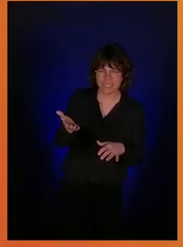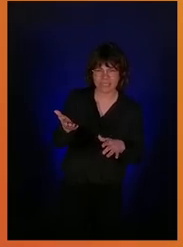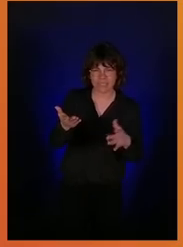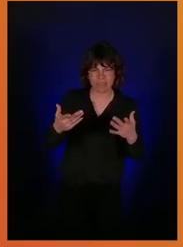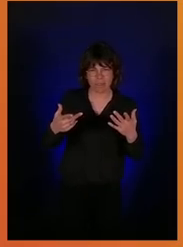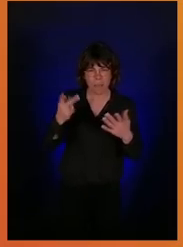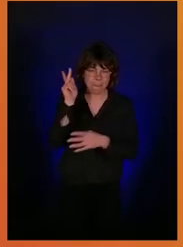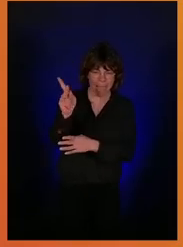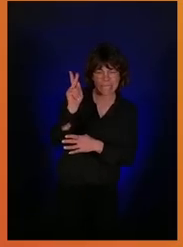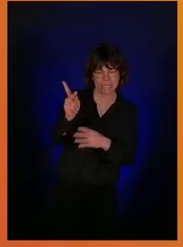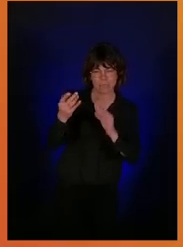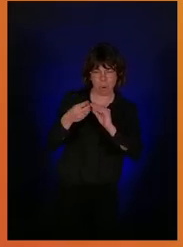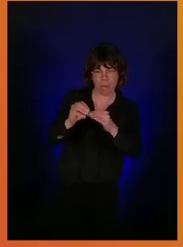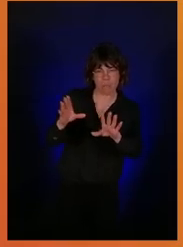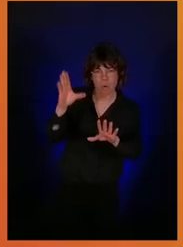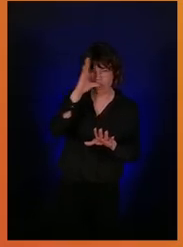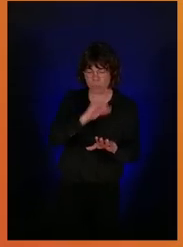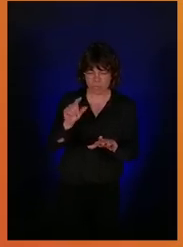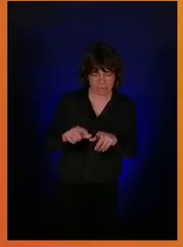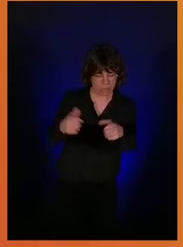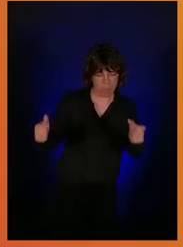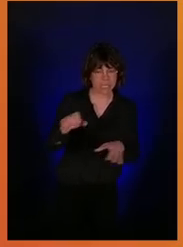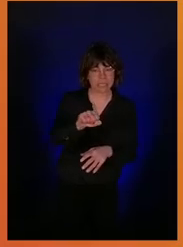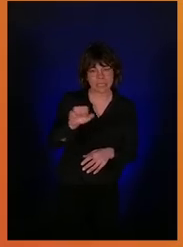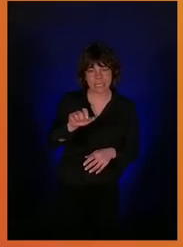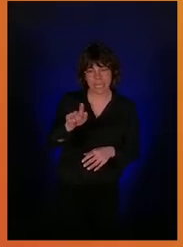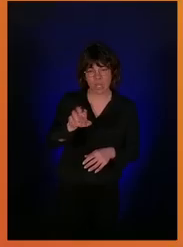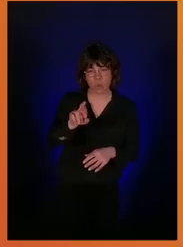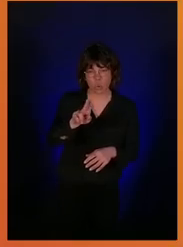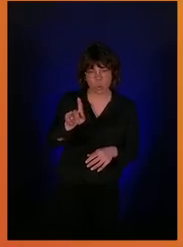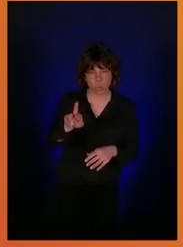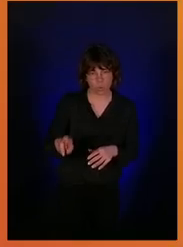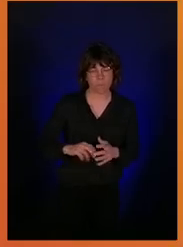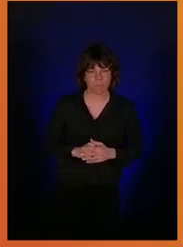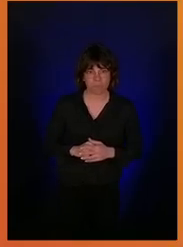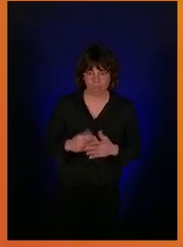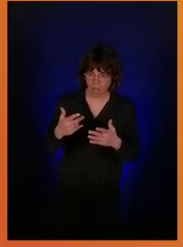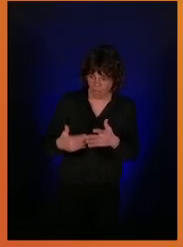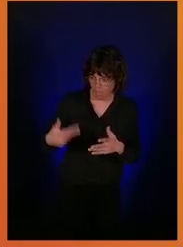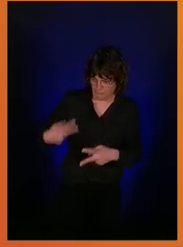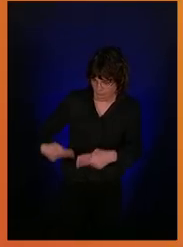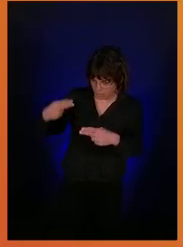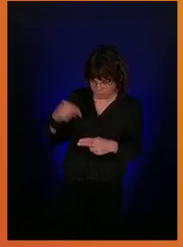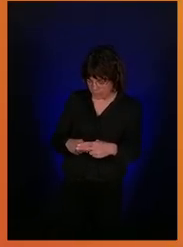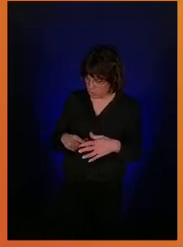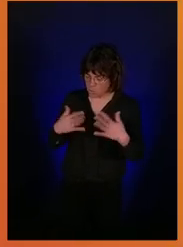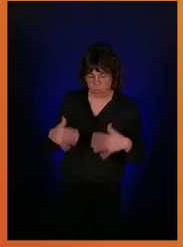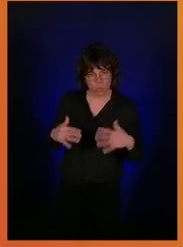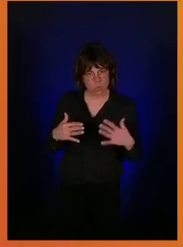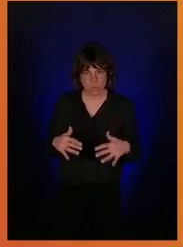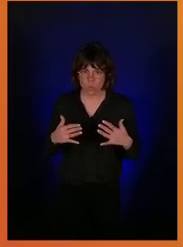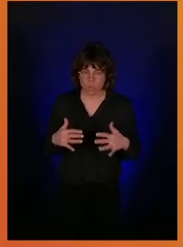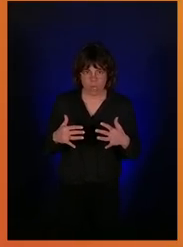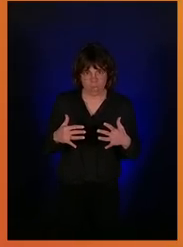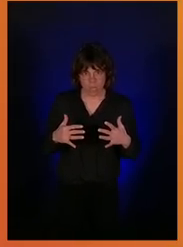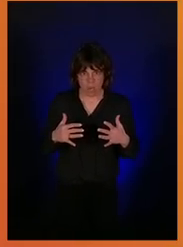ville de Paris, des oubliés du Ségur. Cette période, notamment, a vu